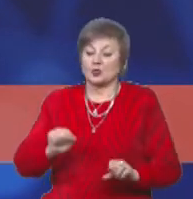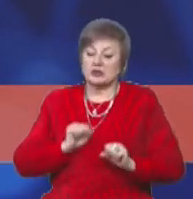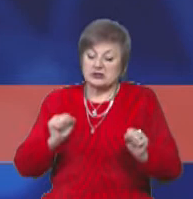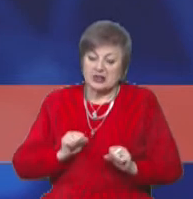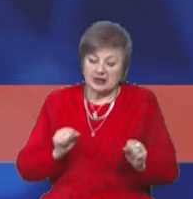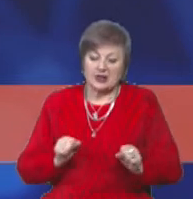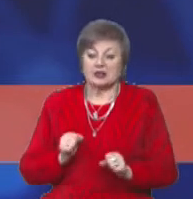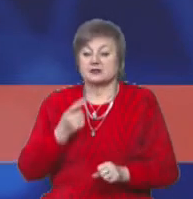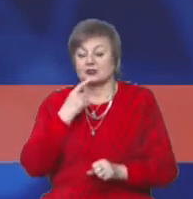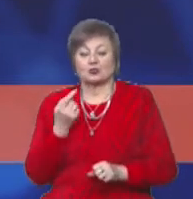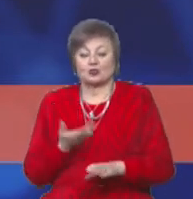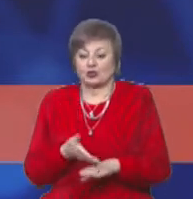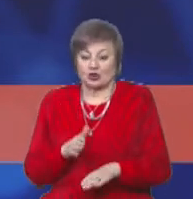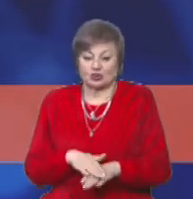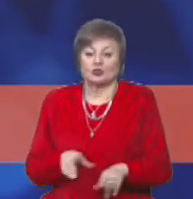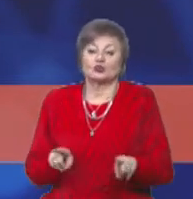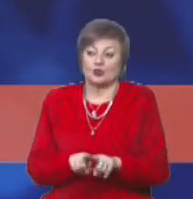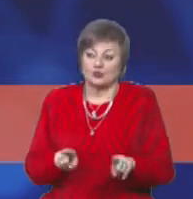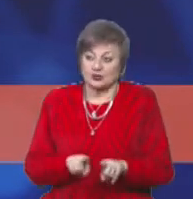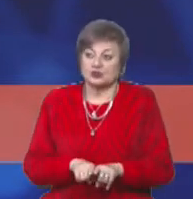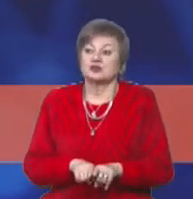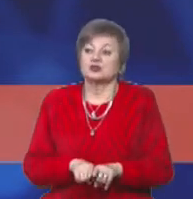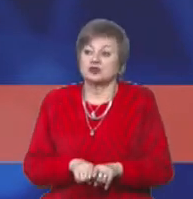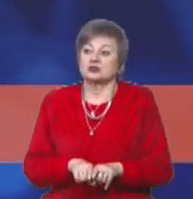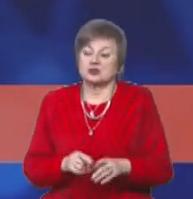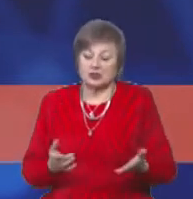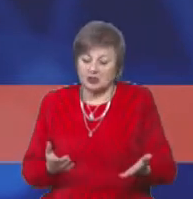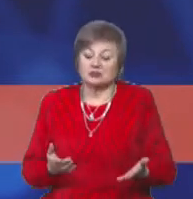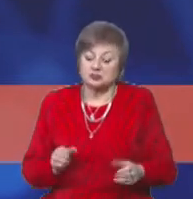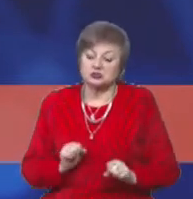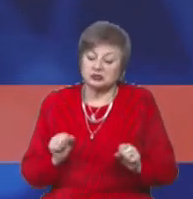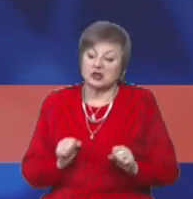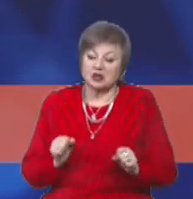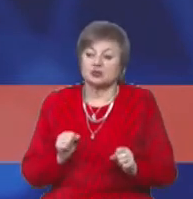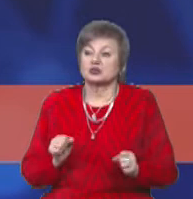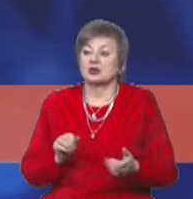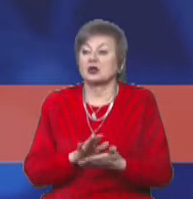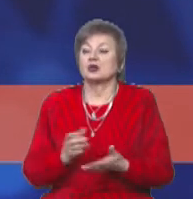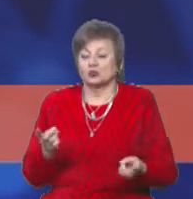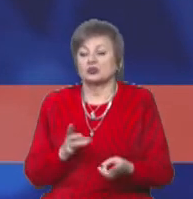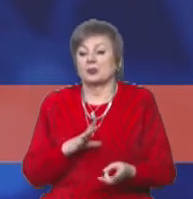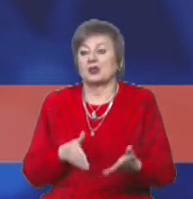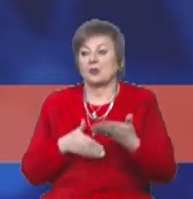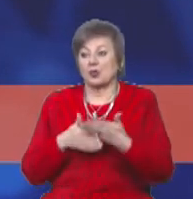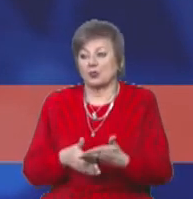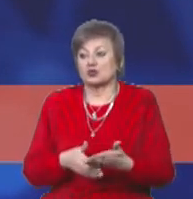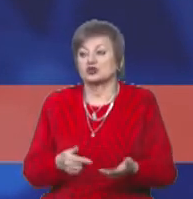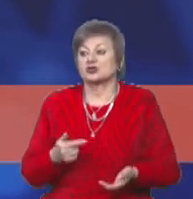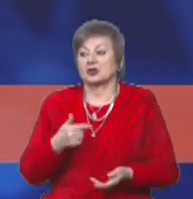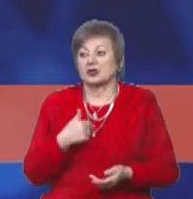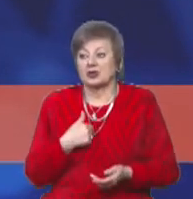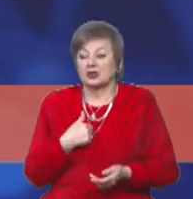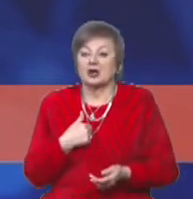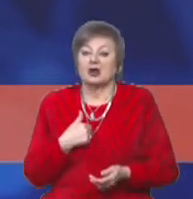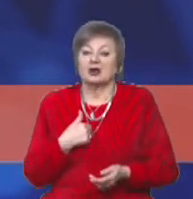сил, им очень тяжело, но они все равно, вот, да, вижу цель, не вижу препятствий. Они к этому идут, почему бы не помочь? И я ожидала,